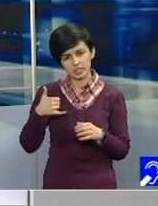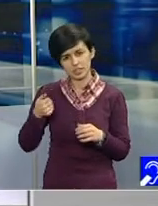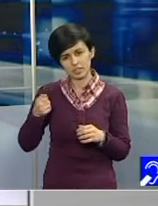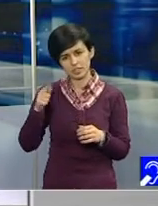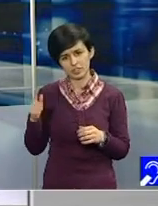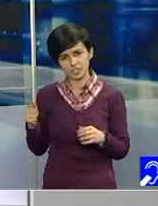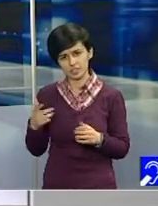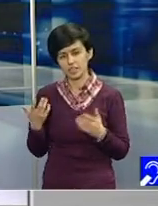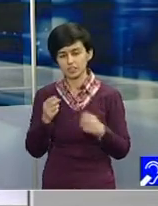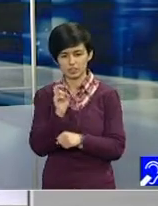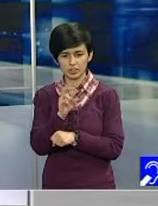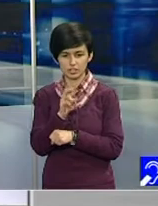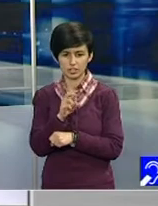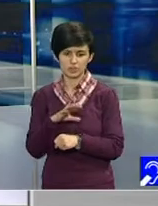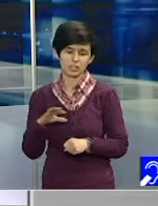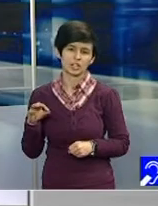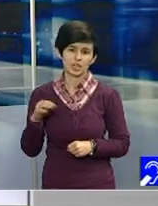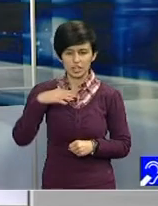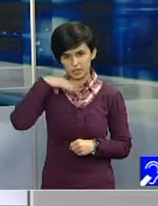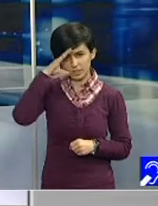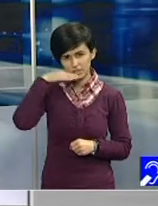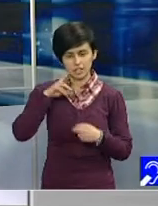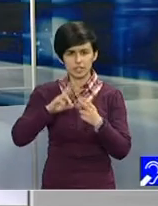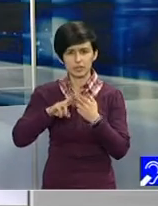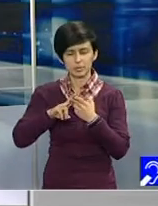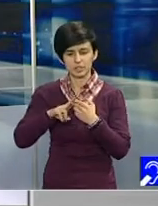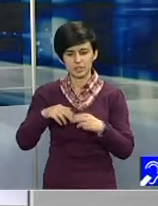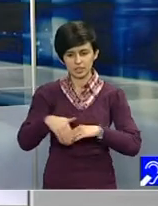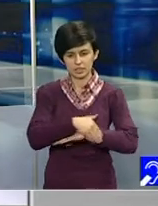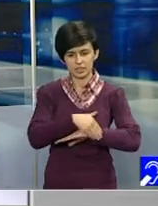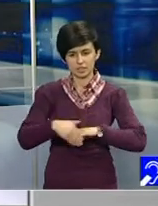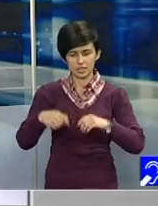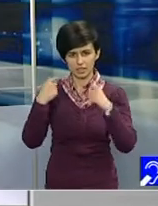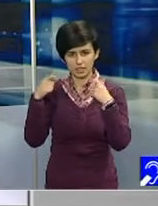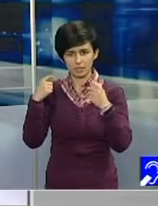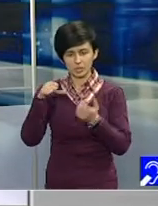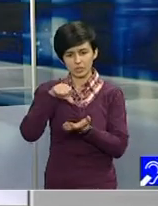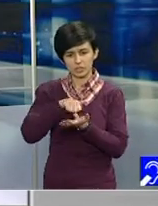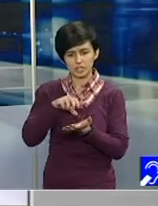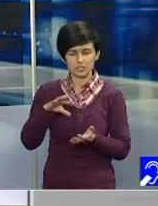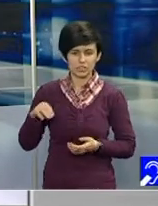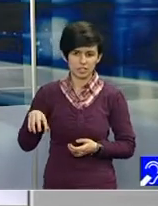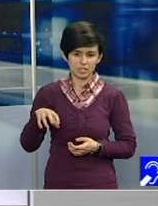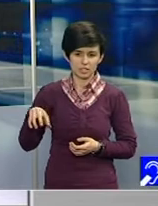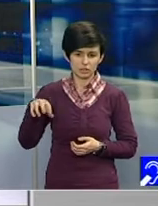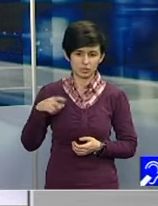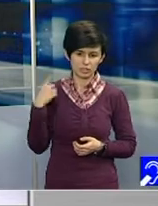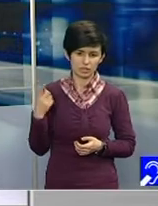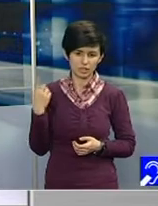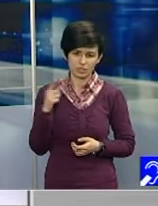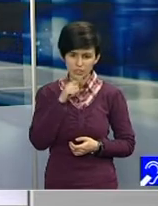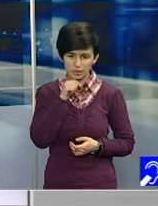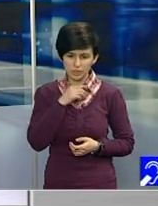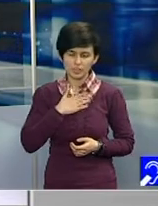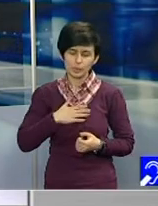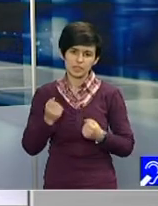iar în restul zilelor ne vom întâlni în stradă, în sală de spectacole, în Parcul Central și în alte locuri din oraș unde vrem să activăm și anul